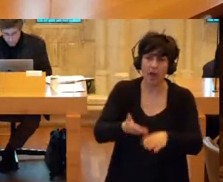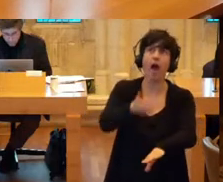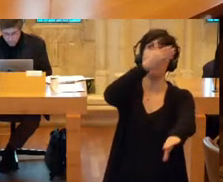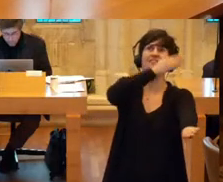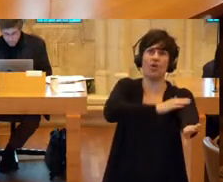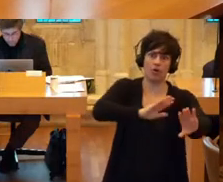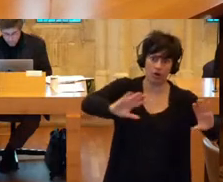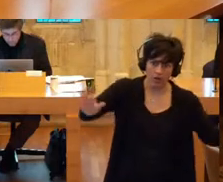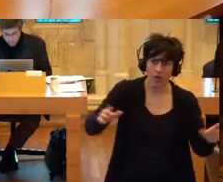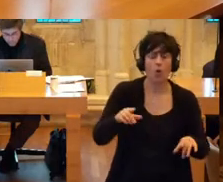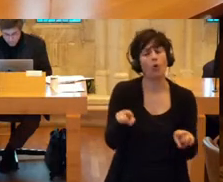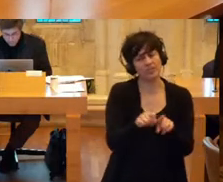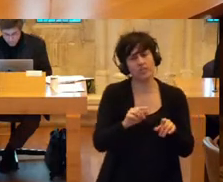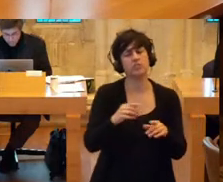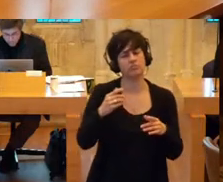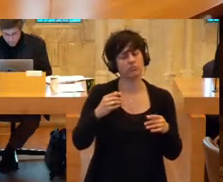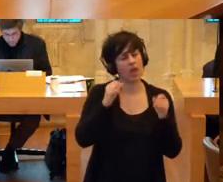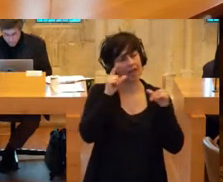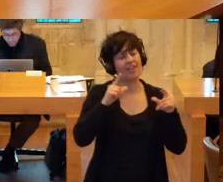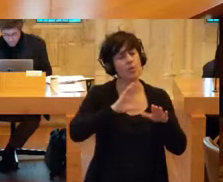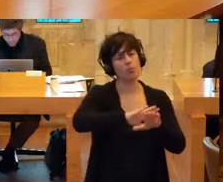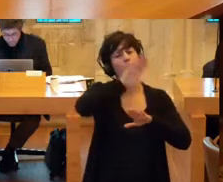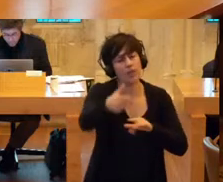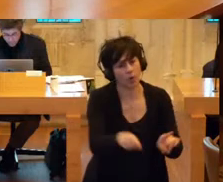Il y en a aussi qui se lèvent beaucoup plus tard, mais ça, c'est un autre sujet.